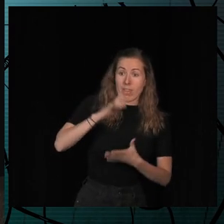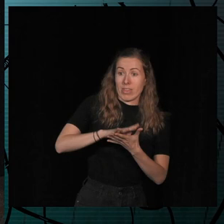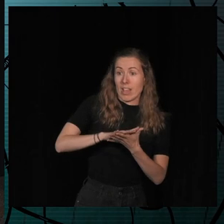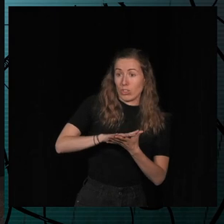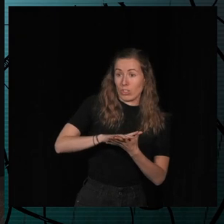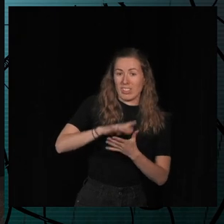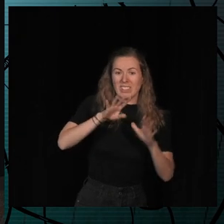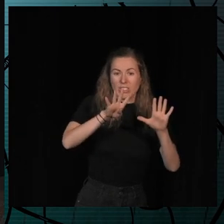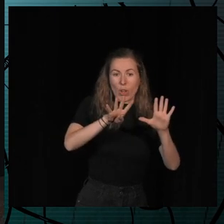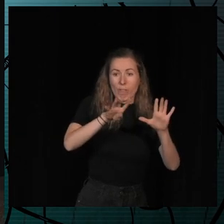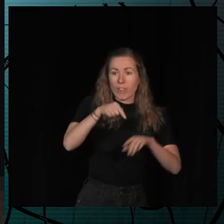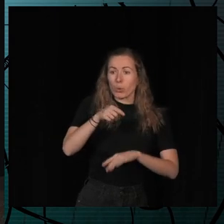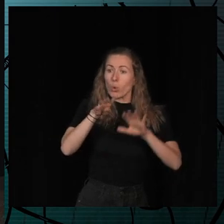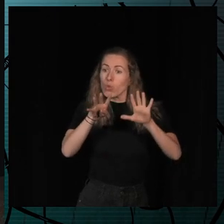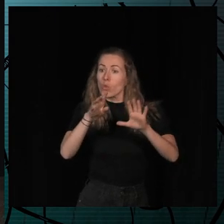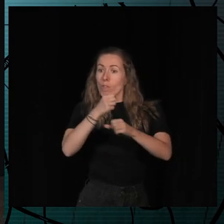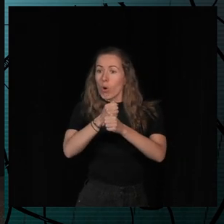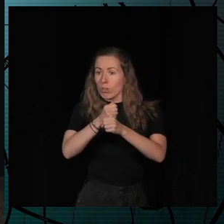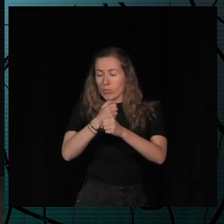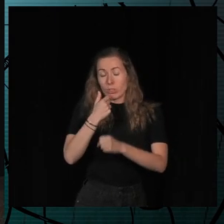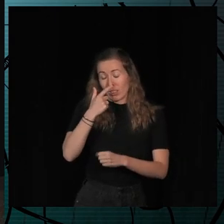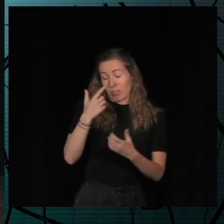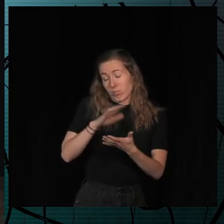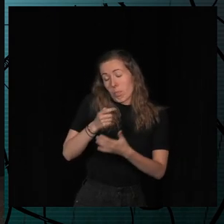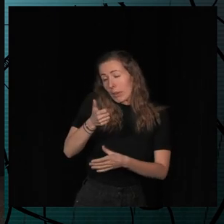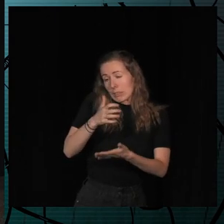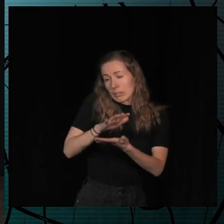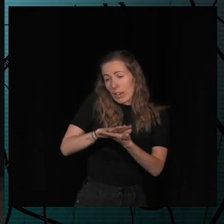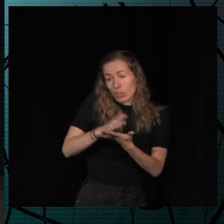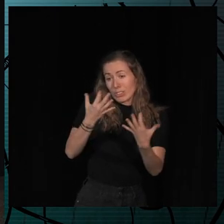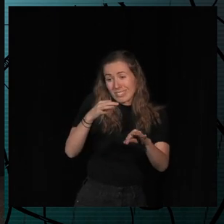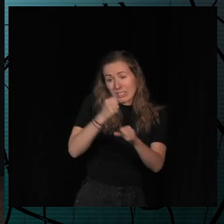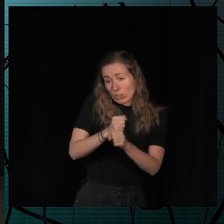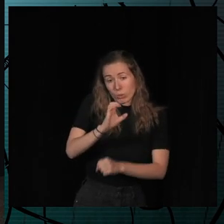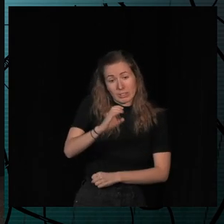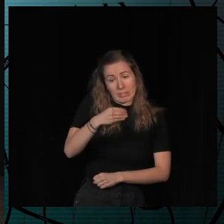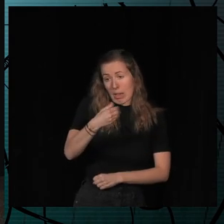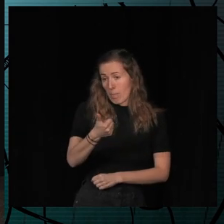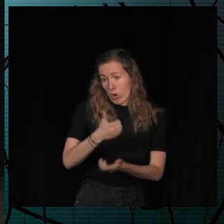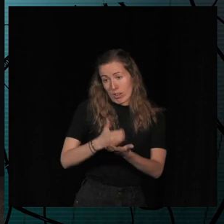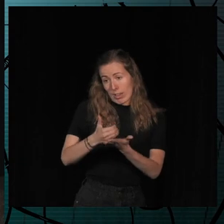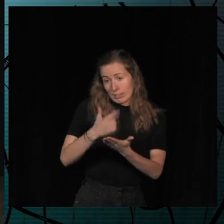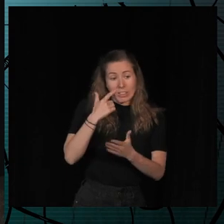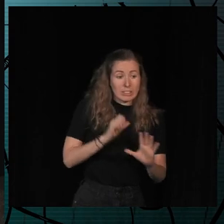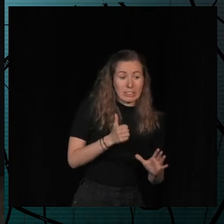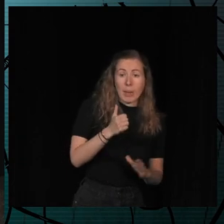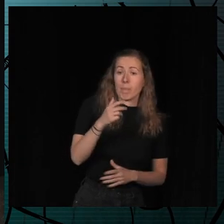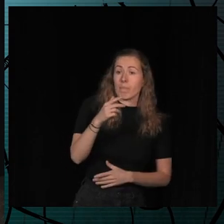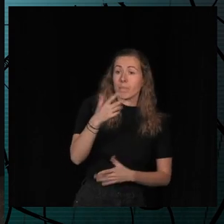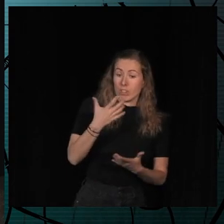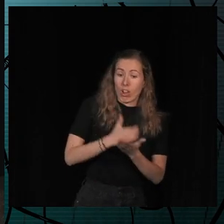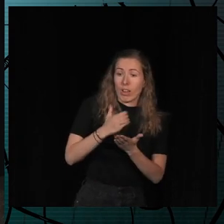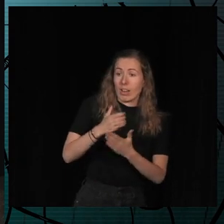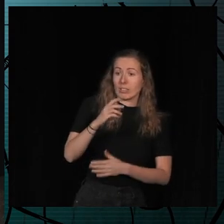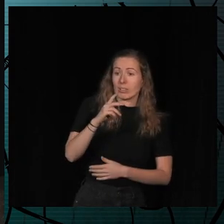a 9,9 ans donc 10 ans donc CM1 on voit bien qu'en 6e il obligation d'utiliser pronot que tous les gamins sont sur